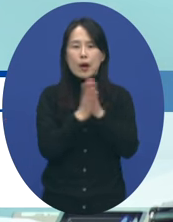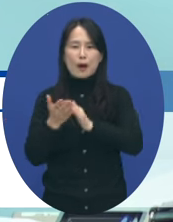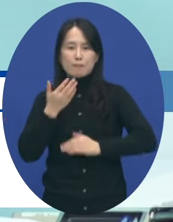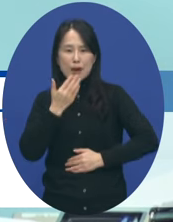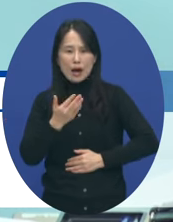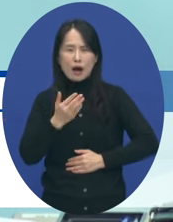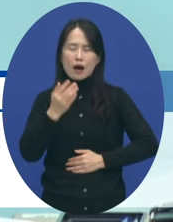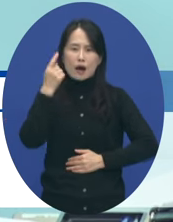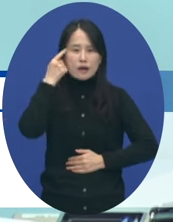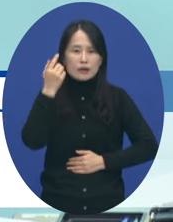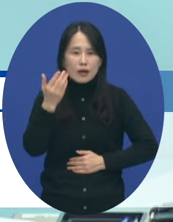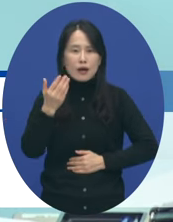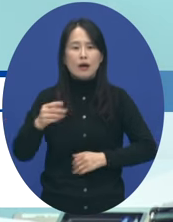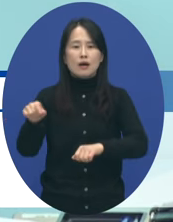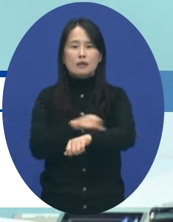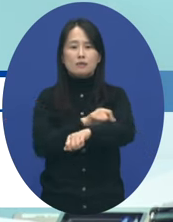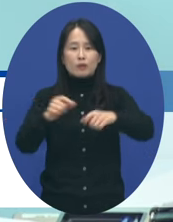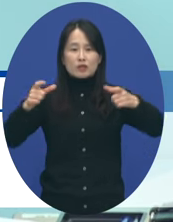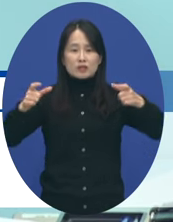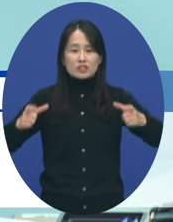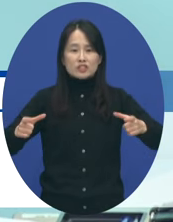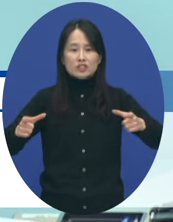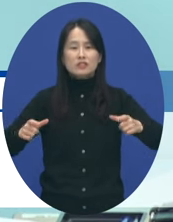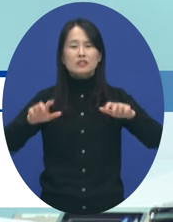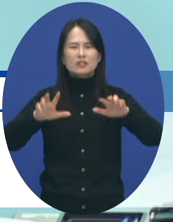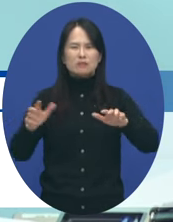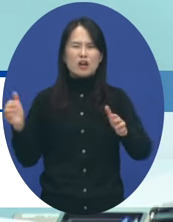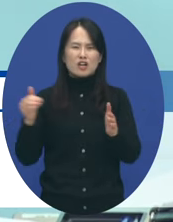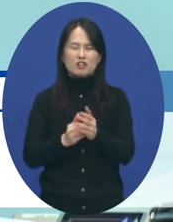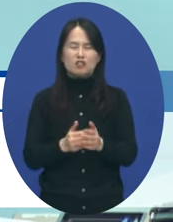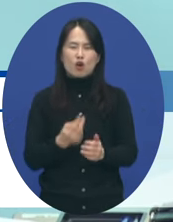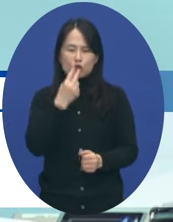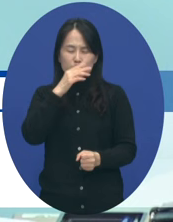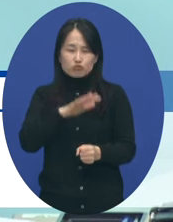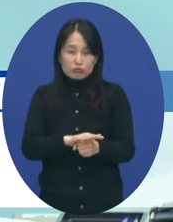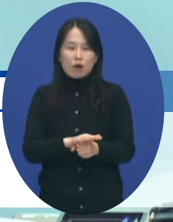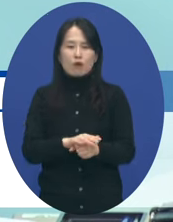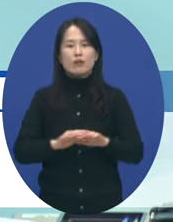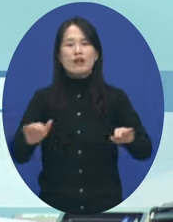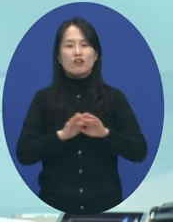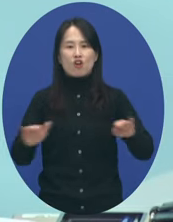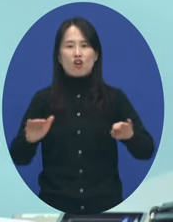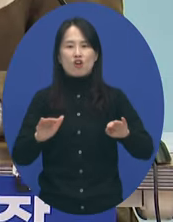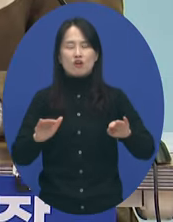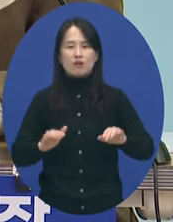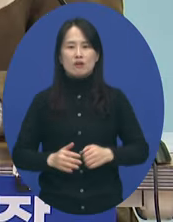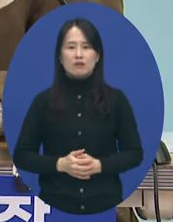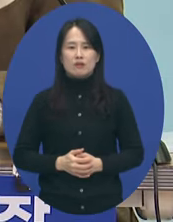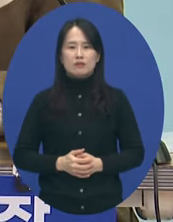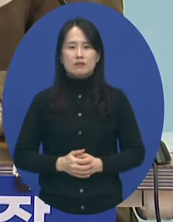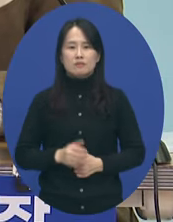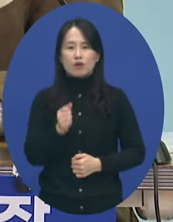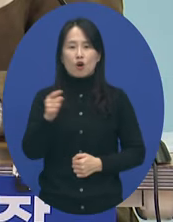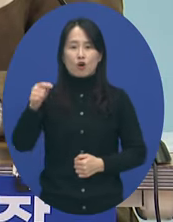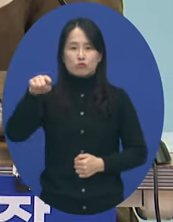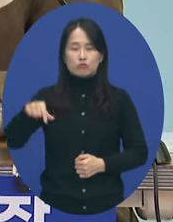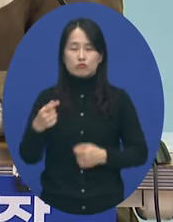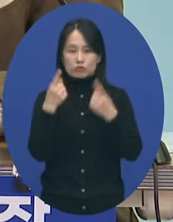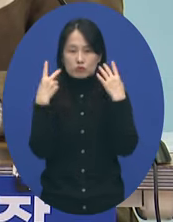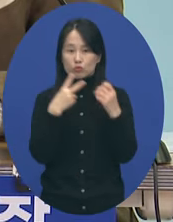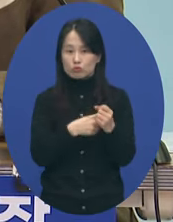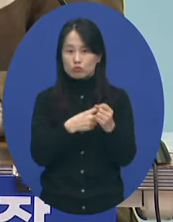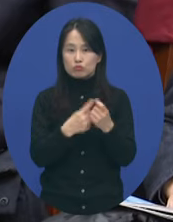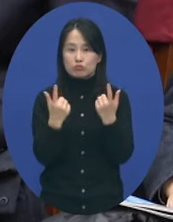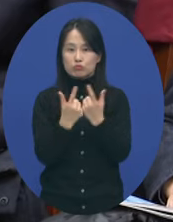있는가 특별자치도가 지금까지 한을 허훈 교수는 경기